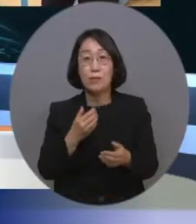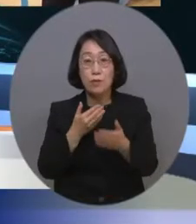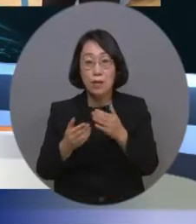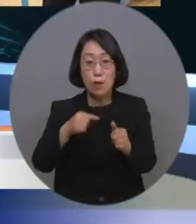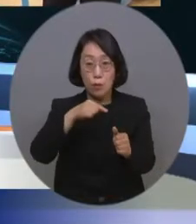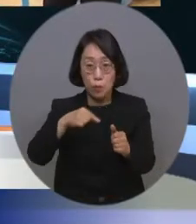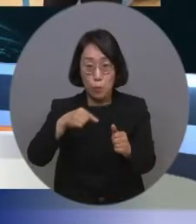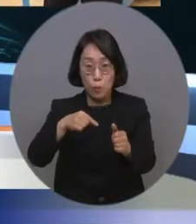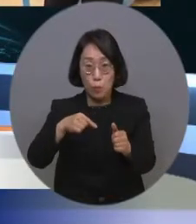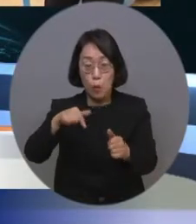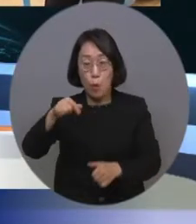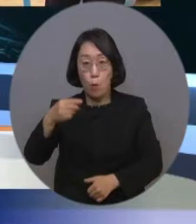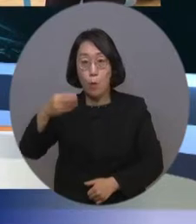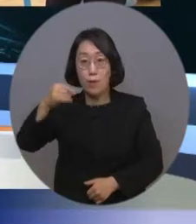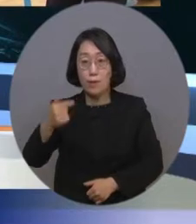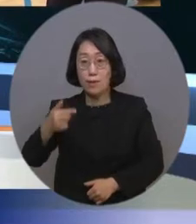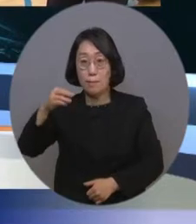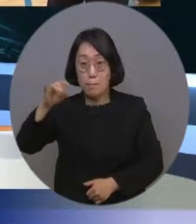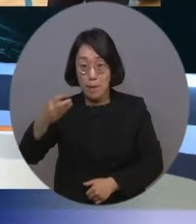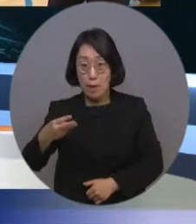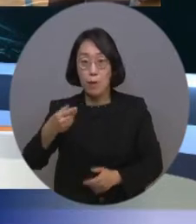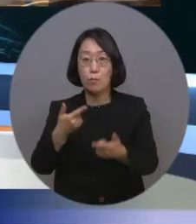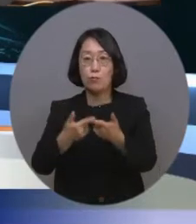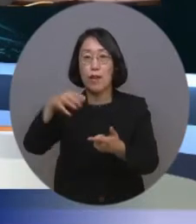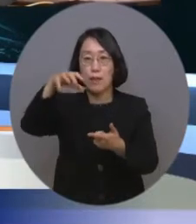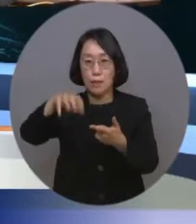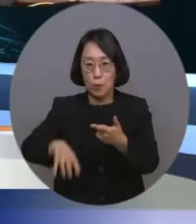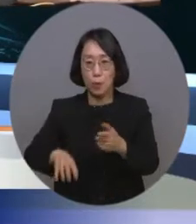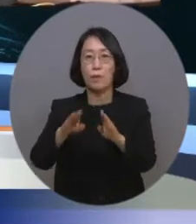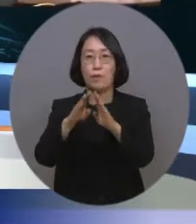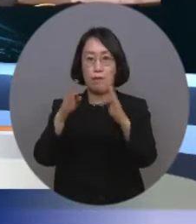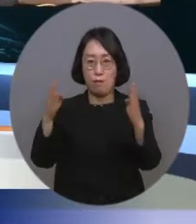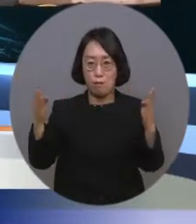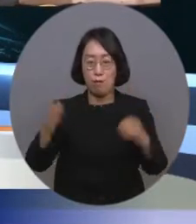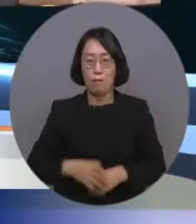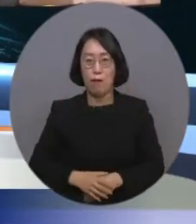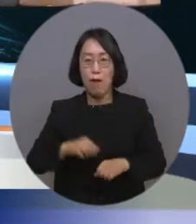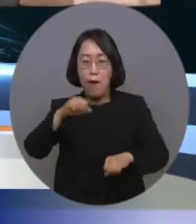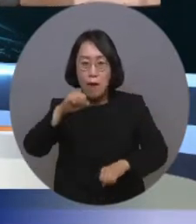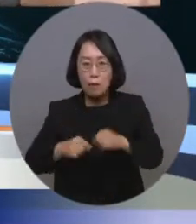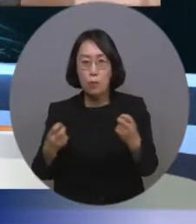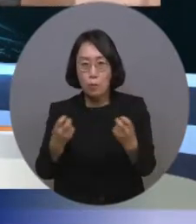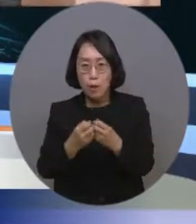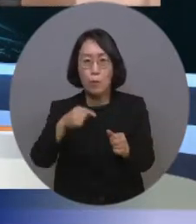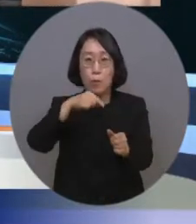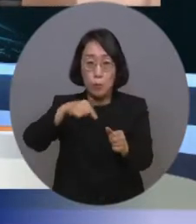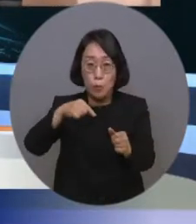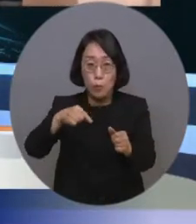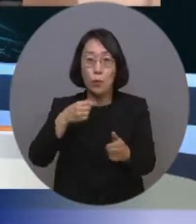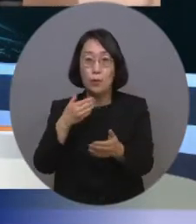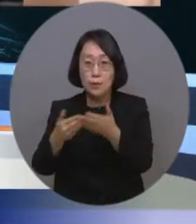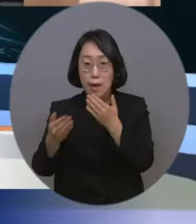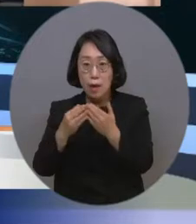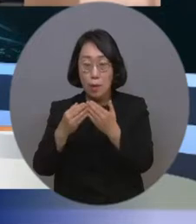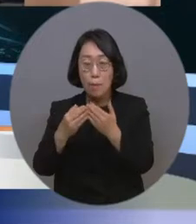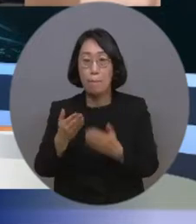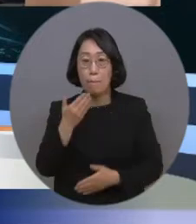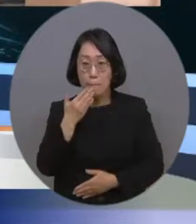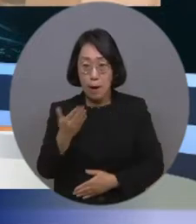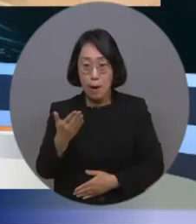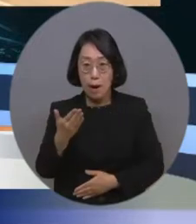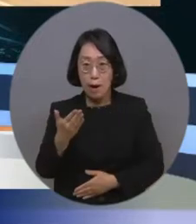안전체험교육 안전골든벨이 부산시 북구를 방문했습니다. 행동요령 교육과 함께 체험활동이